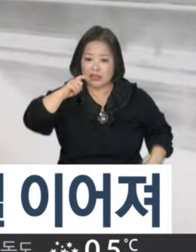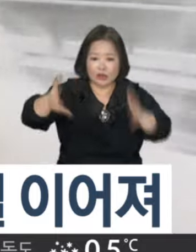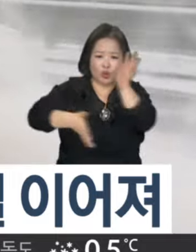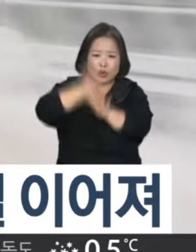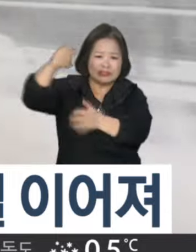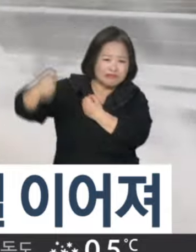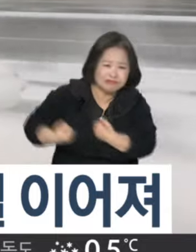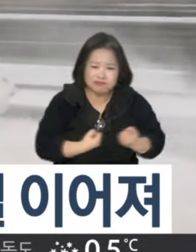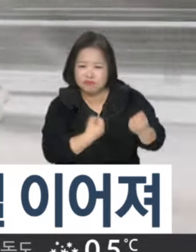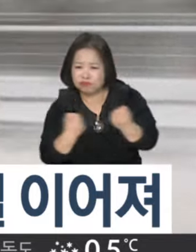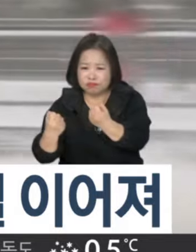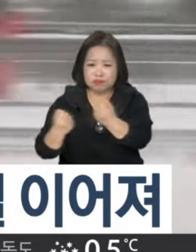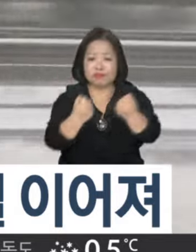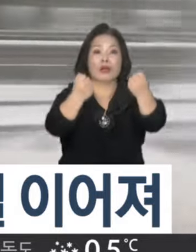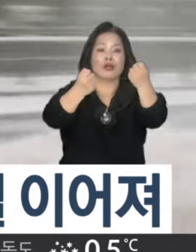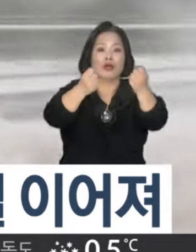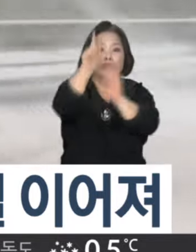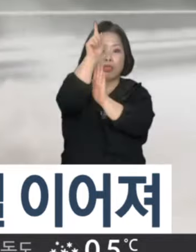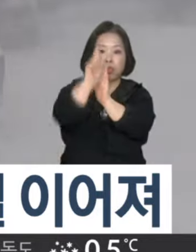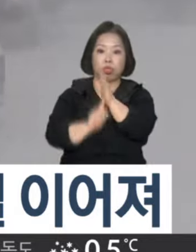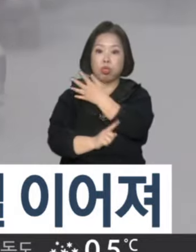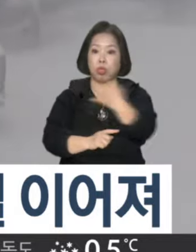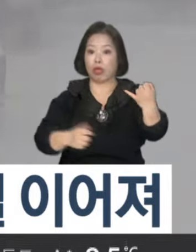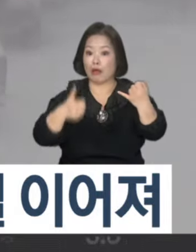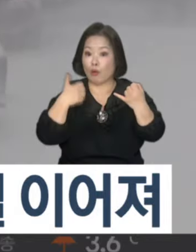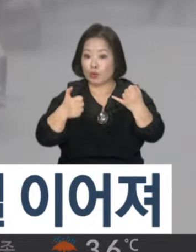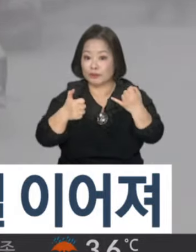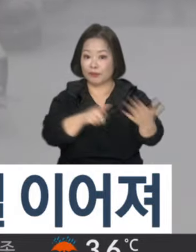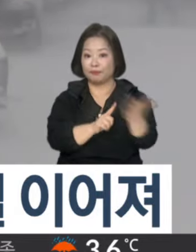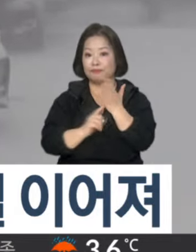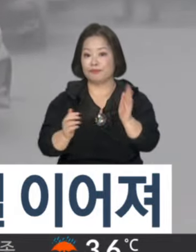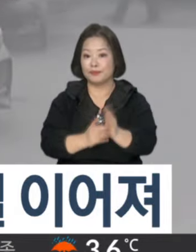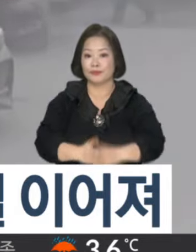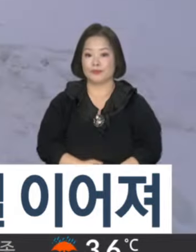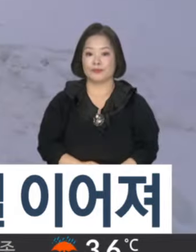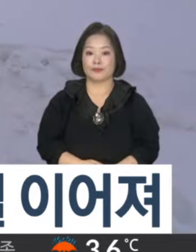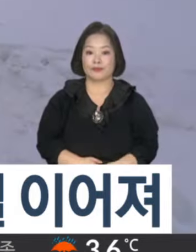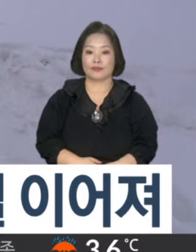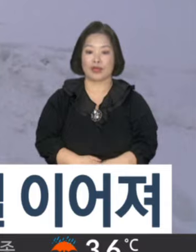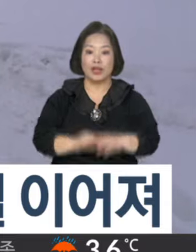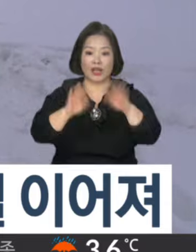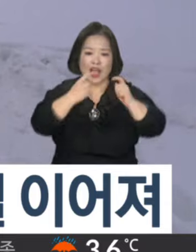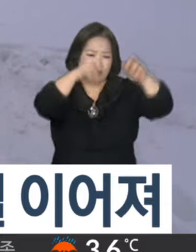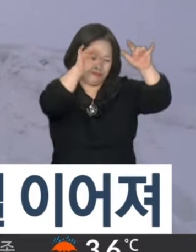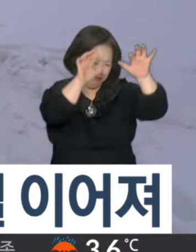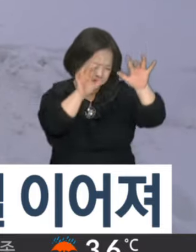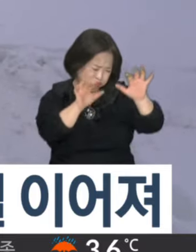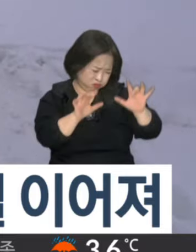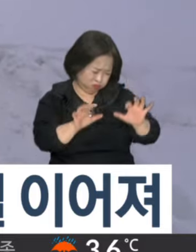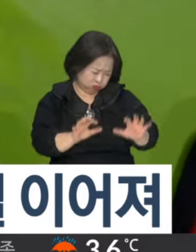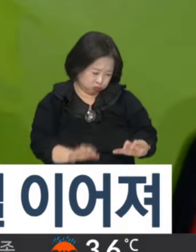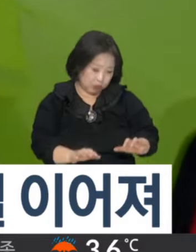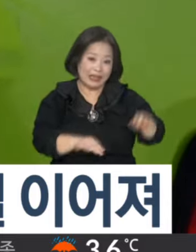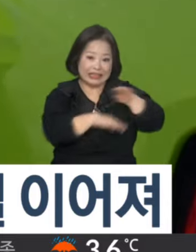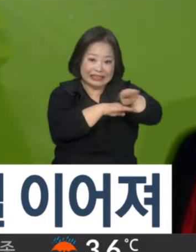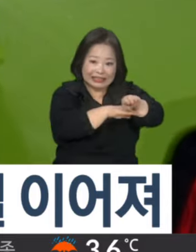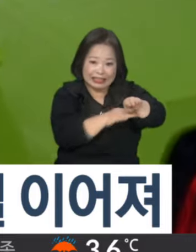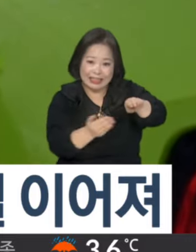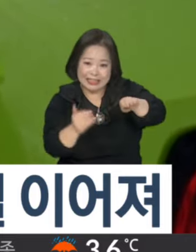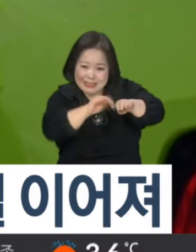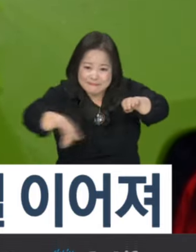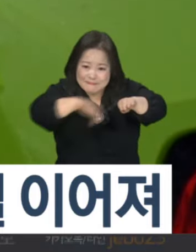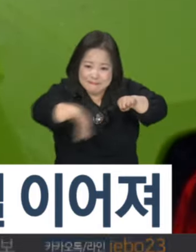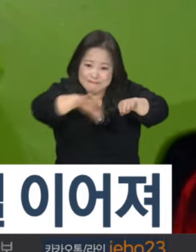는가 싶더니 어느새 기온이 영하 50도까지 급강하 있습니다 폭설에 파묻힌 차를 꺼내는 것도